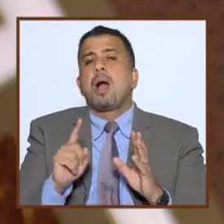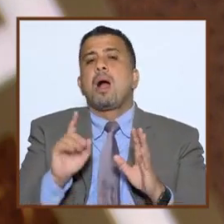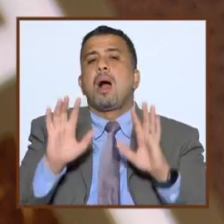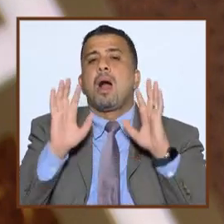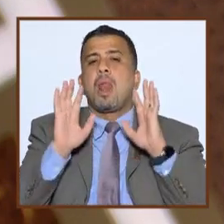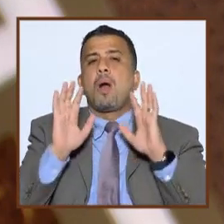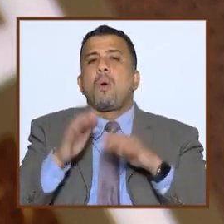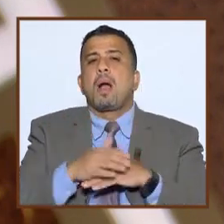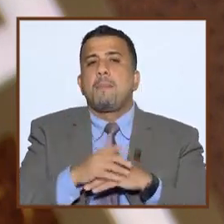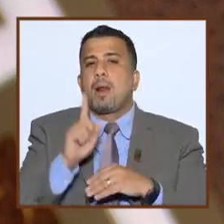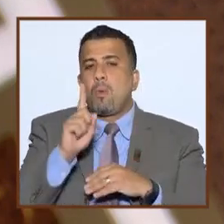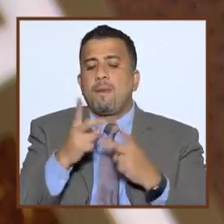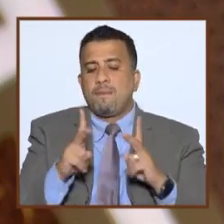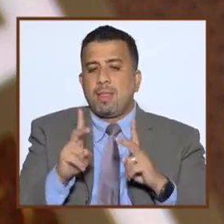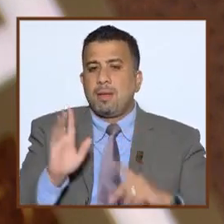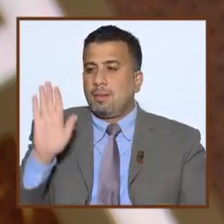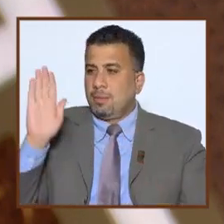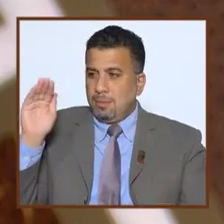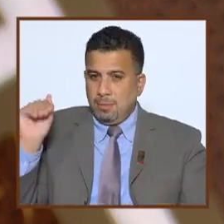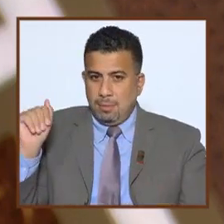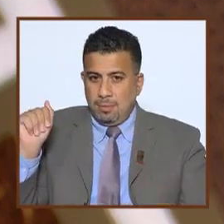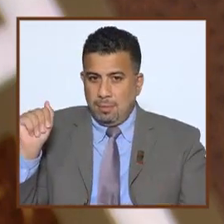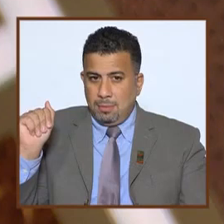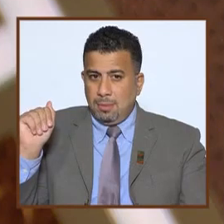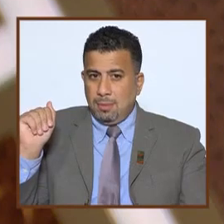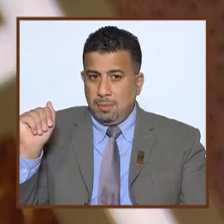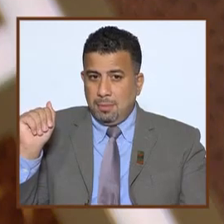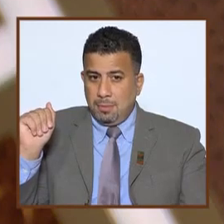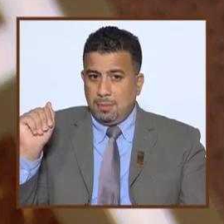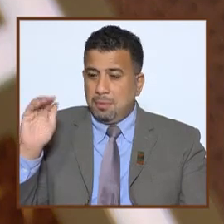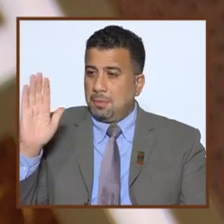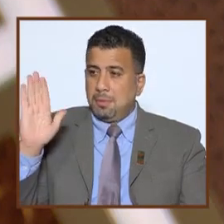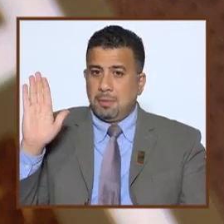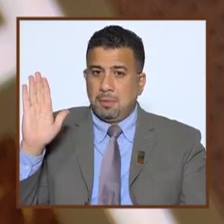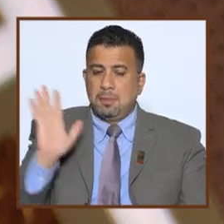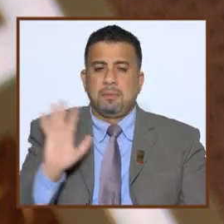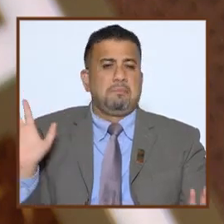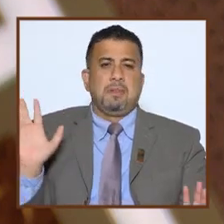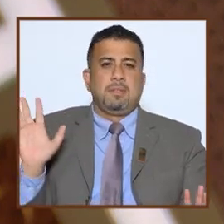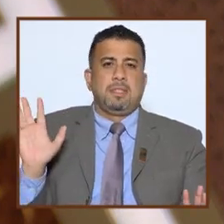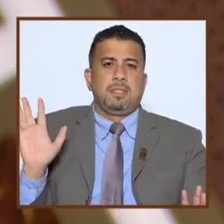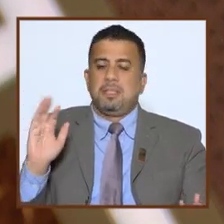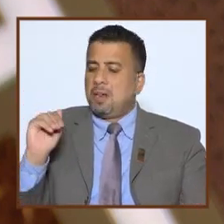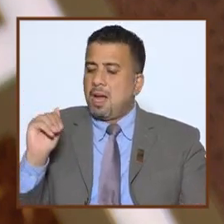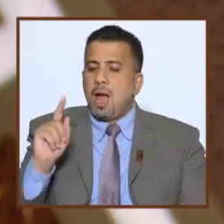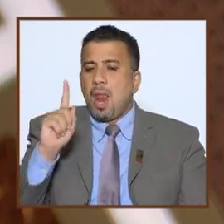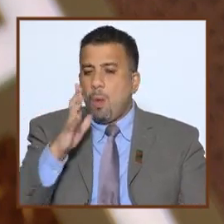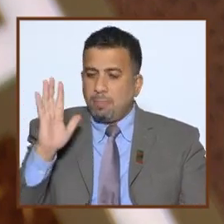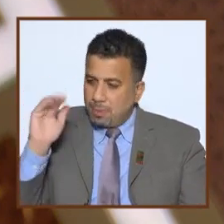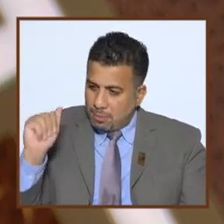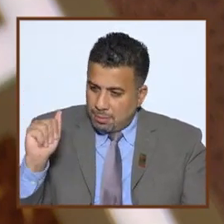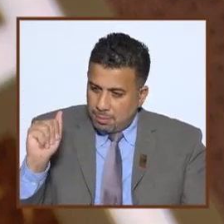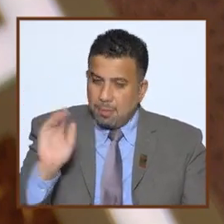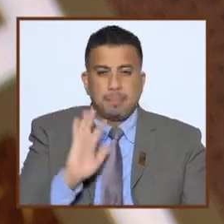السجود ولما ترفعين ما تكبرين لانك ترفعين الى غيري صلاه ترفعين الى غيره